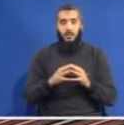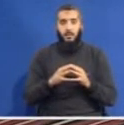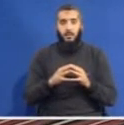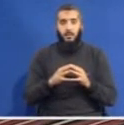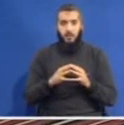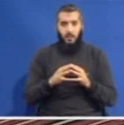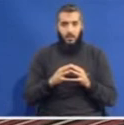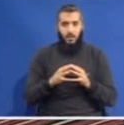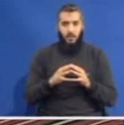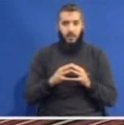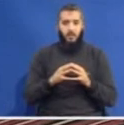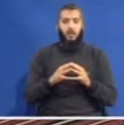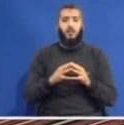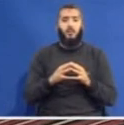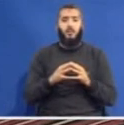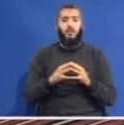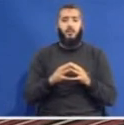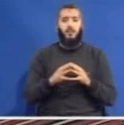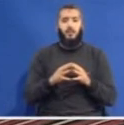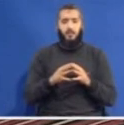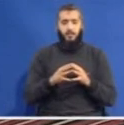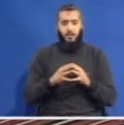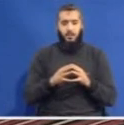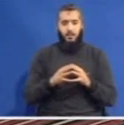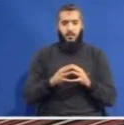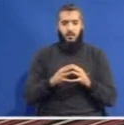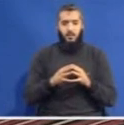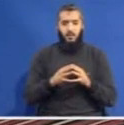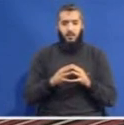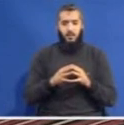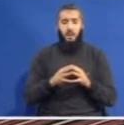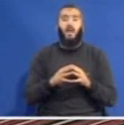حنادي في الدار. أيوة. ما